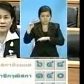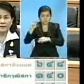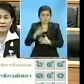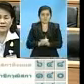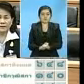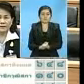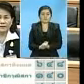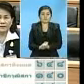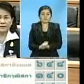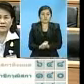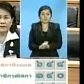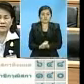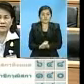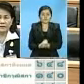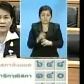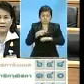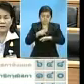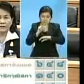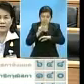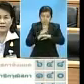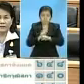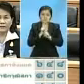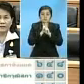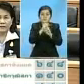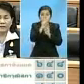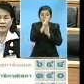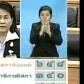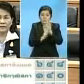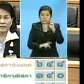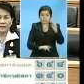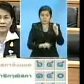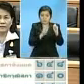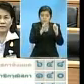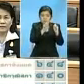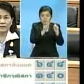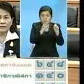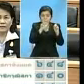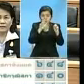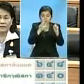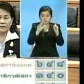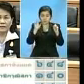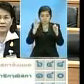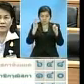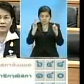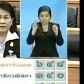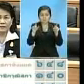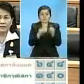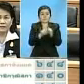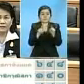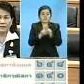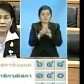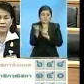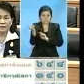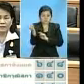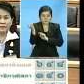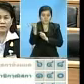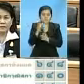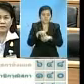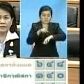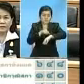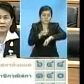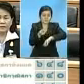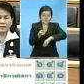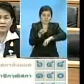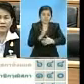ที่เคารพครับมาตรา237ผมขอเอาสารรัฐนูลช่วงเอาเพียงนิดหน่อยก็แล้วกันนะเวลาจำ